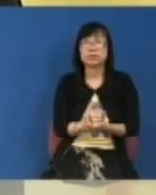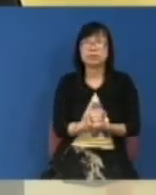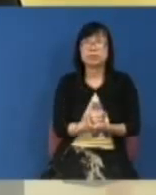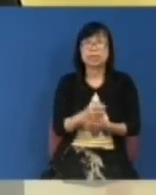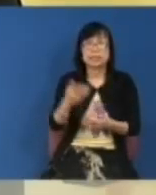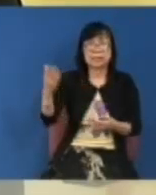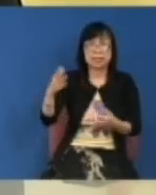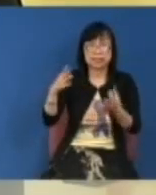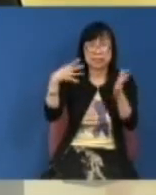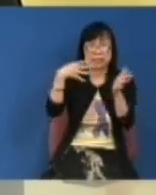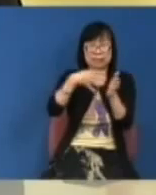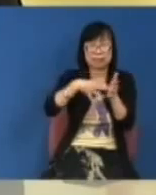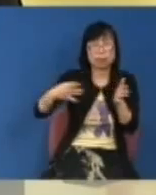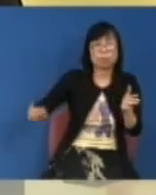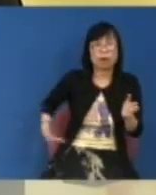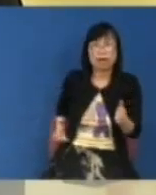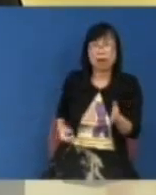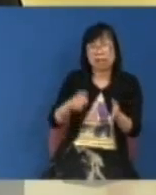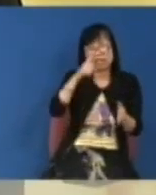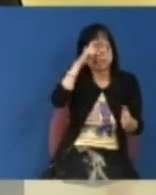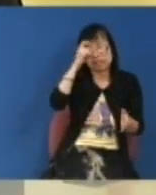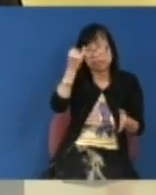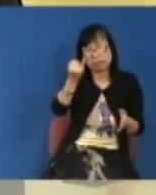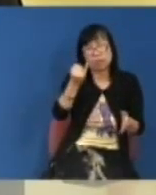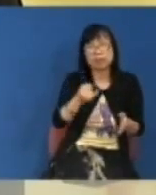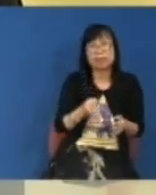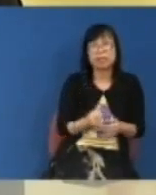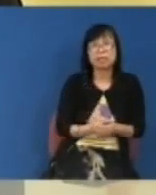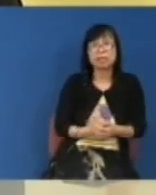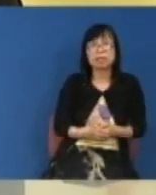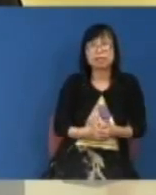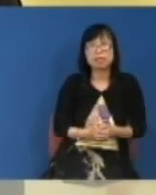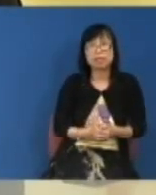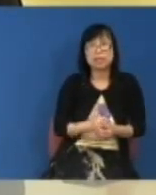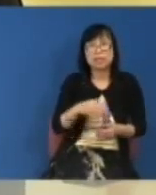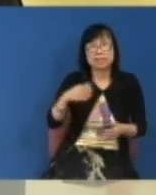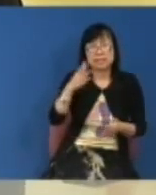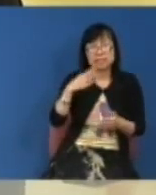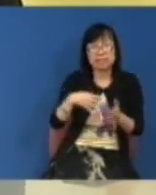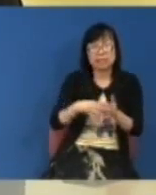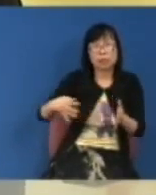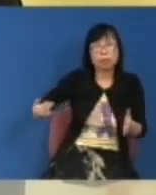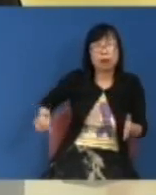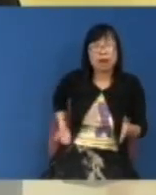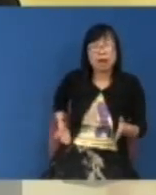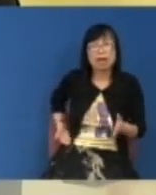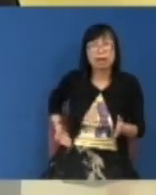華記錯嘢嘅事件。就係、是、司徒華就話五區公投